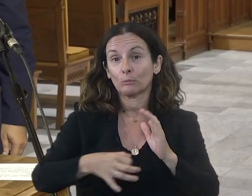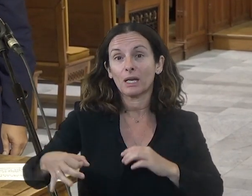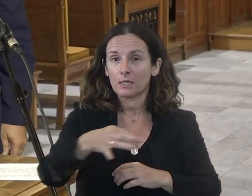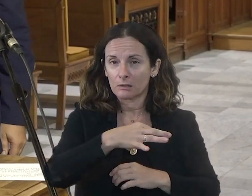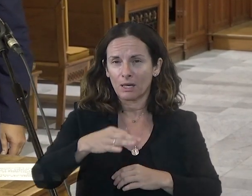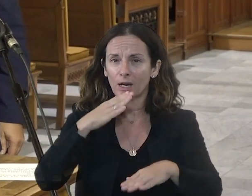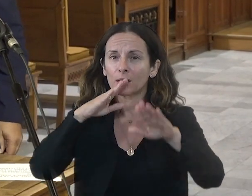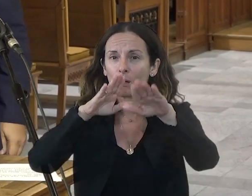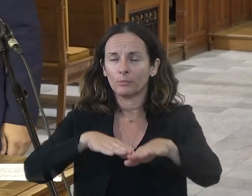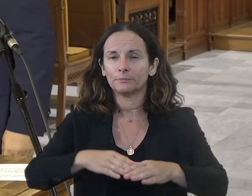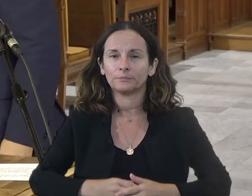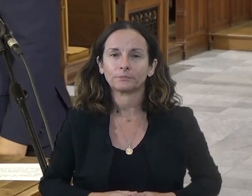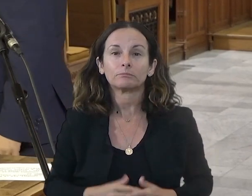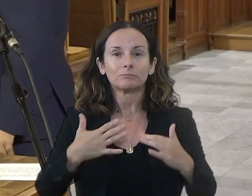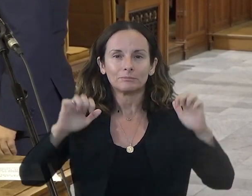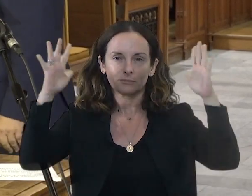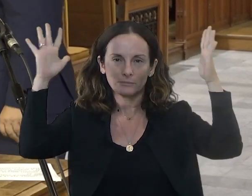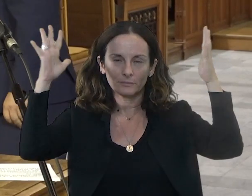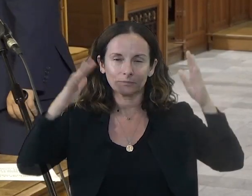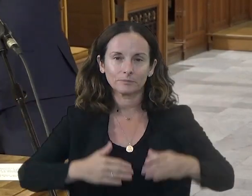de les Illes Balears.